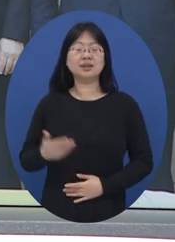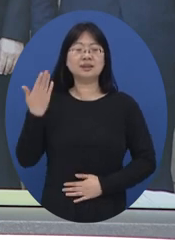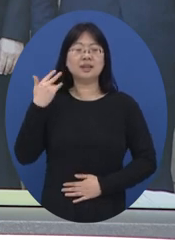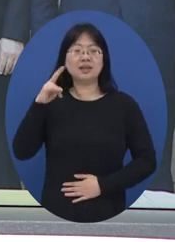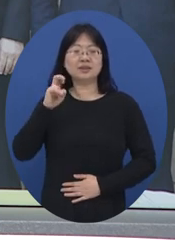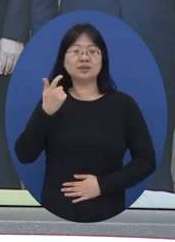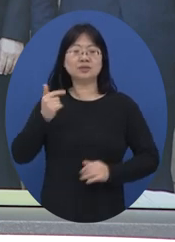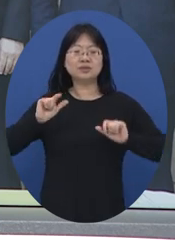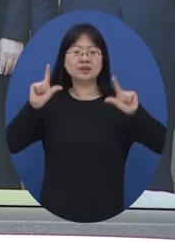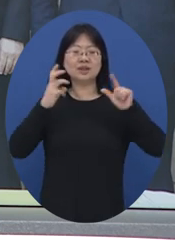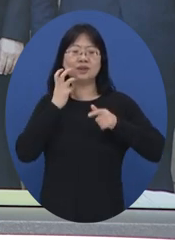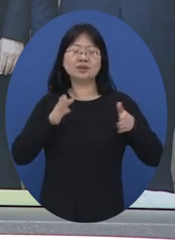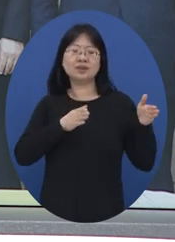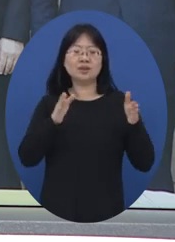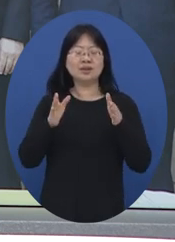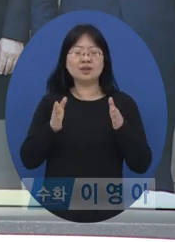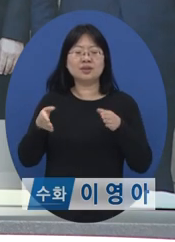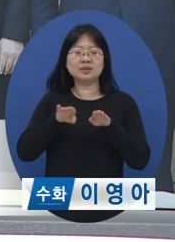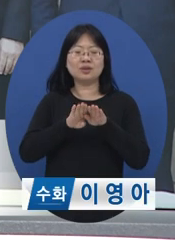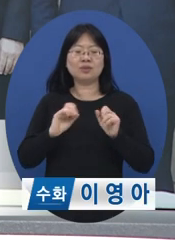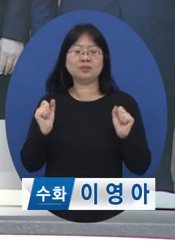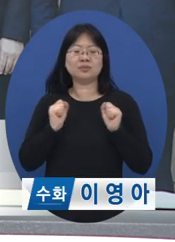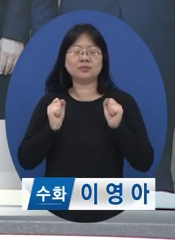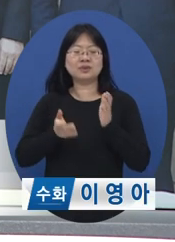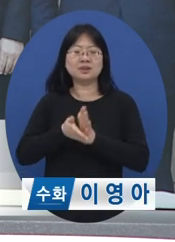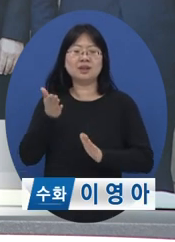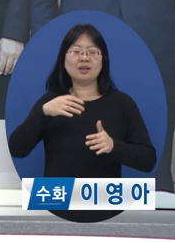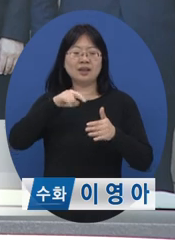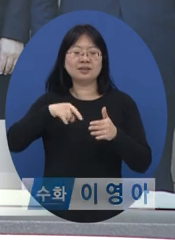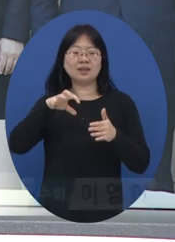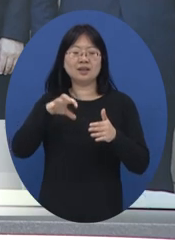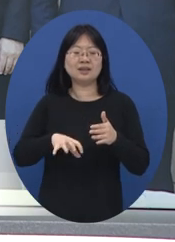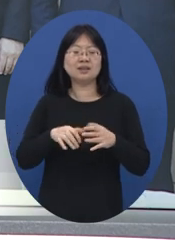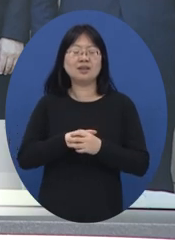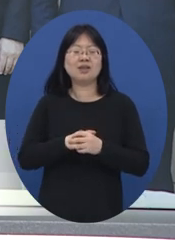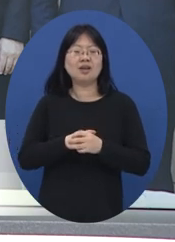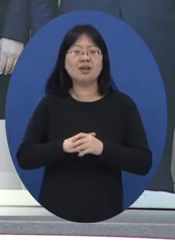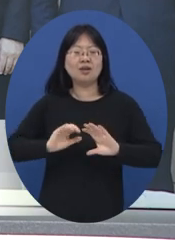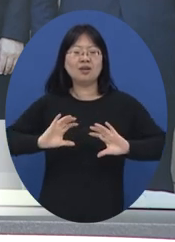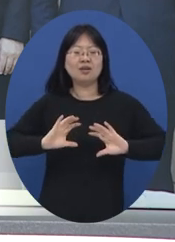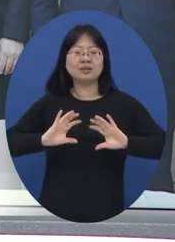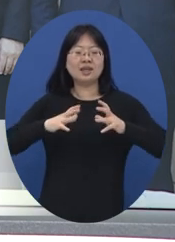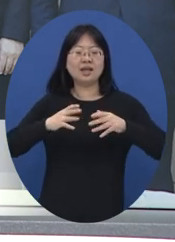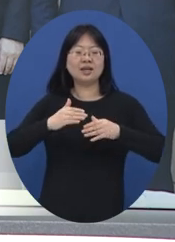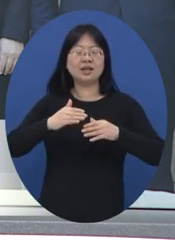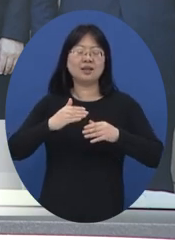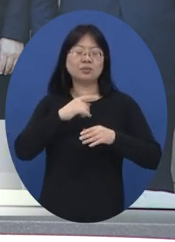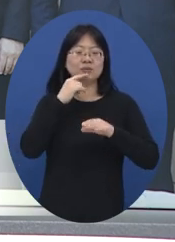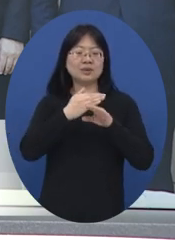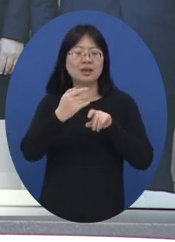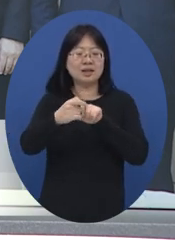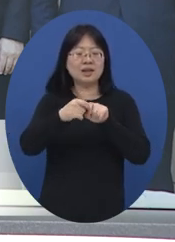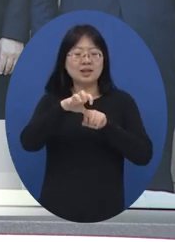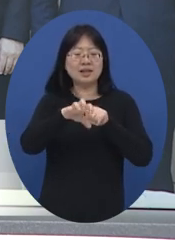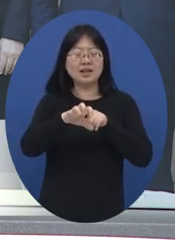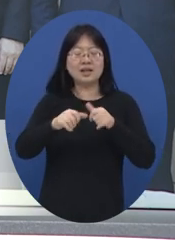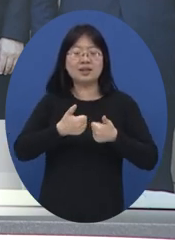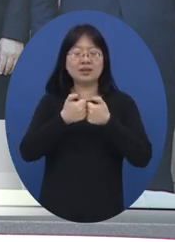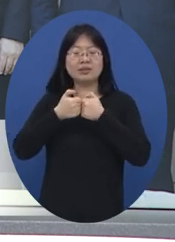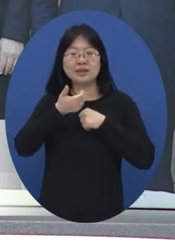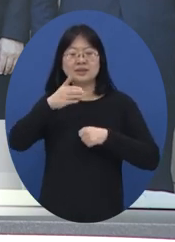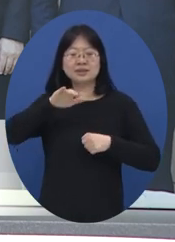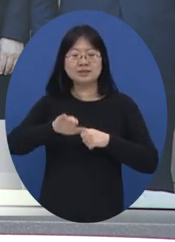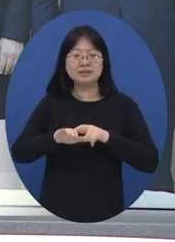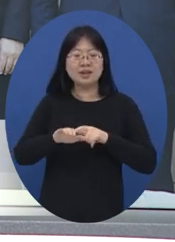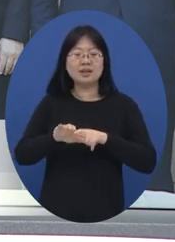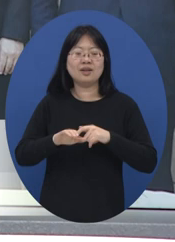지난 26일 경기도청 북부청사에서 경기도 국방부 접경지역 지자체장 간담회가 열렸는데요. 이재명 경기도지사는 정경두